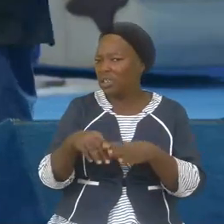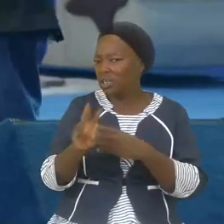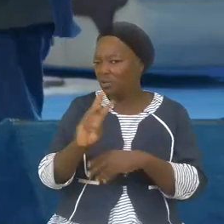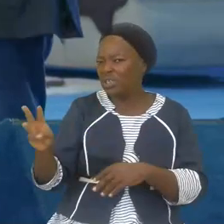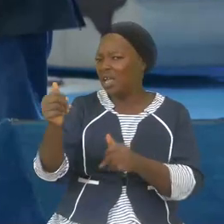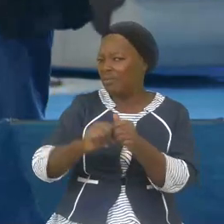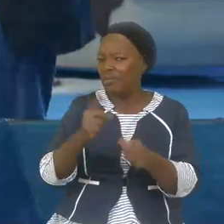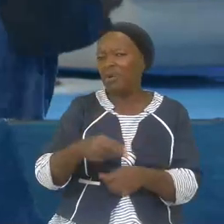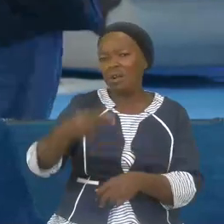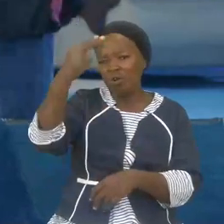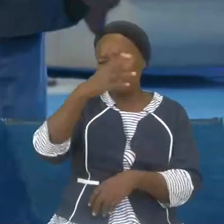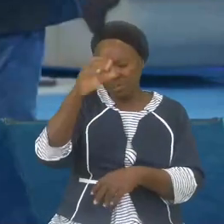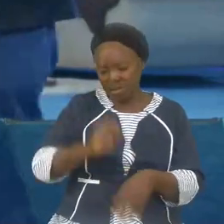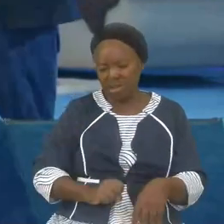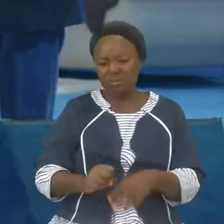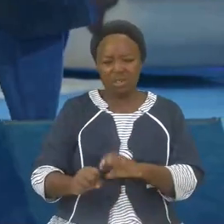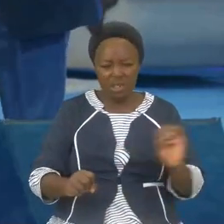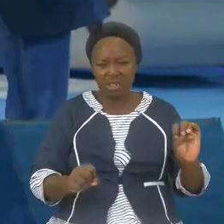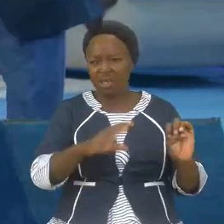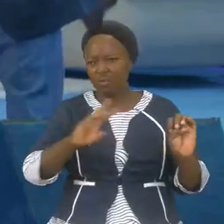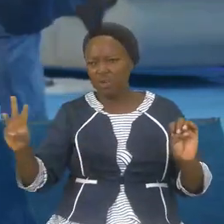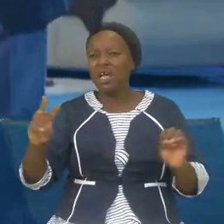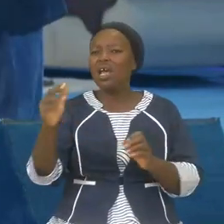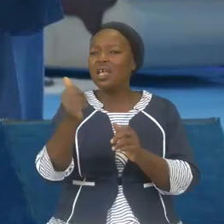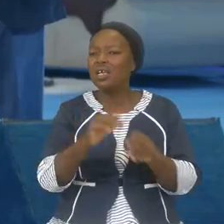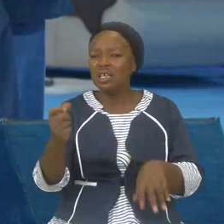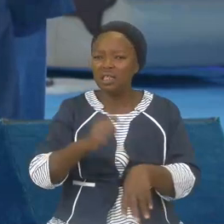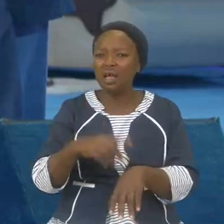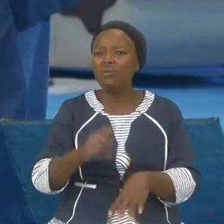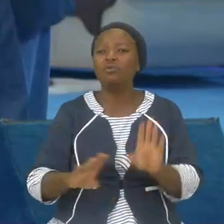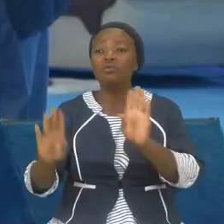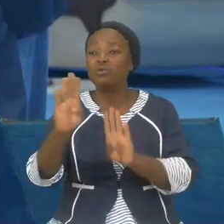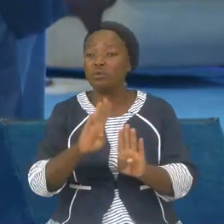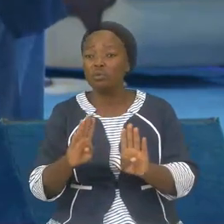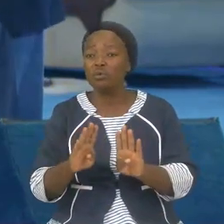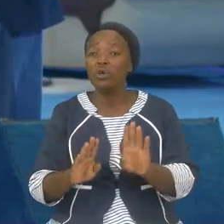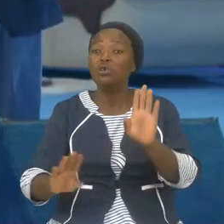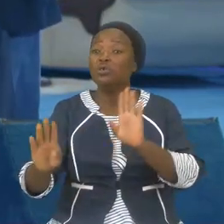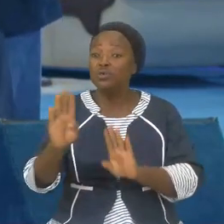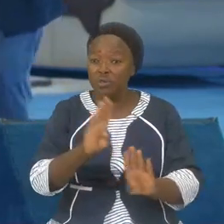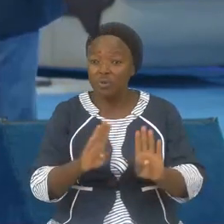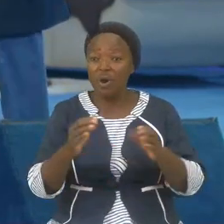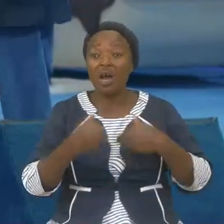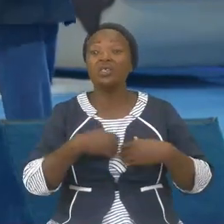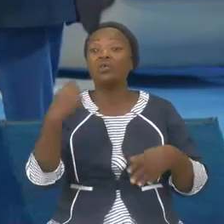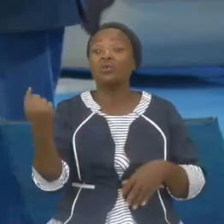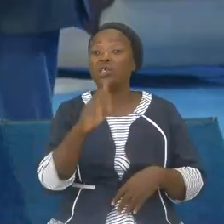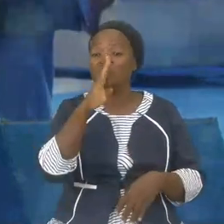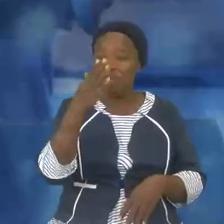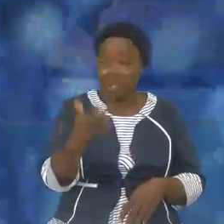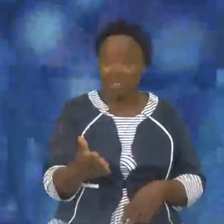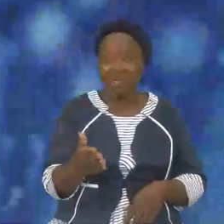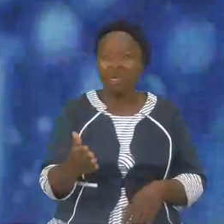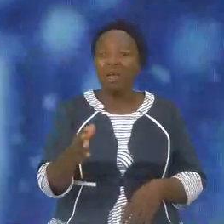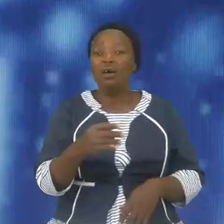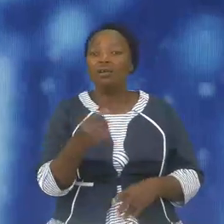l'Occident, partout, le Nord, le Midi, l'Orient, l'Occident, c'est à un temps de détresse. La détresse est toujours